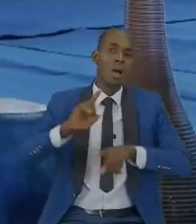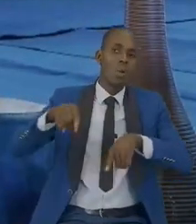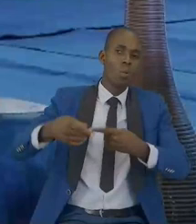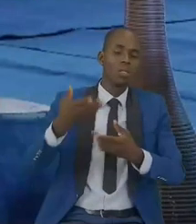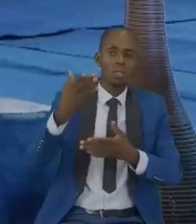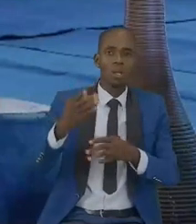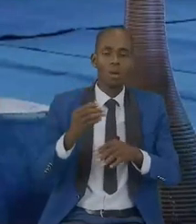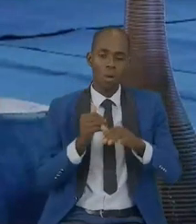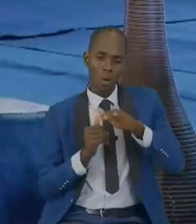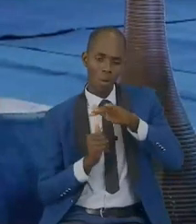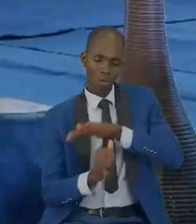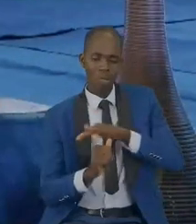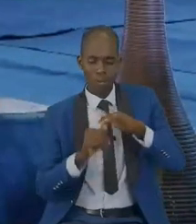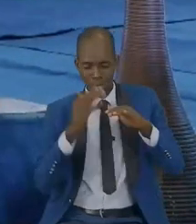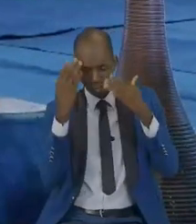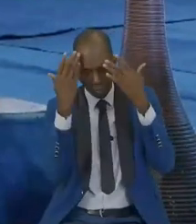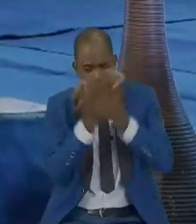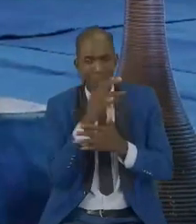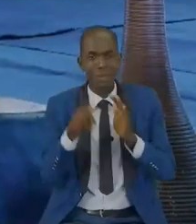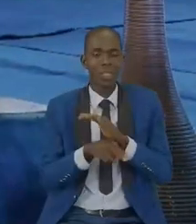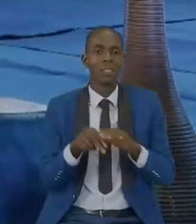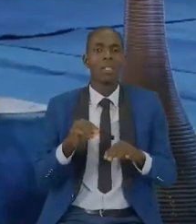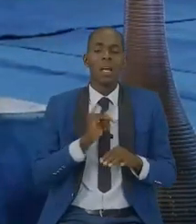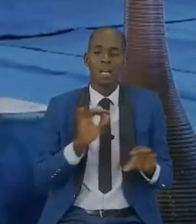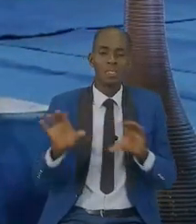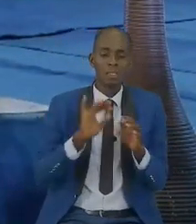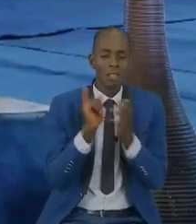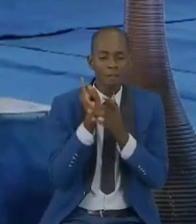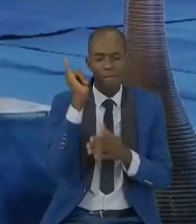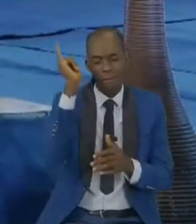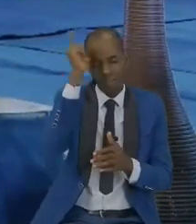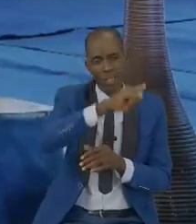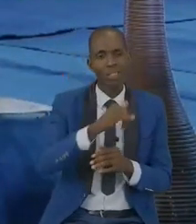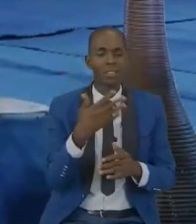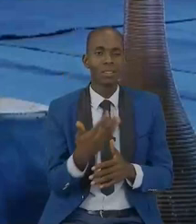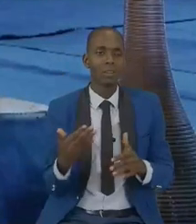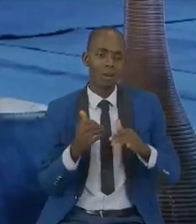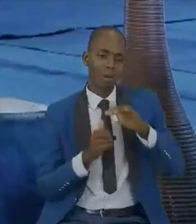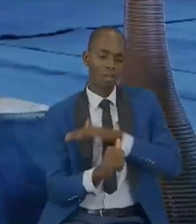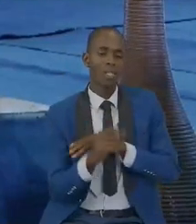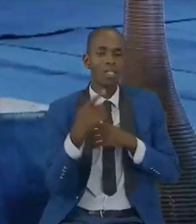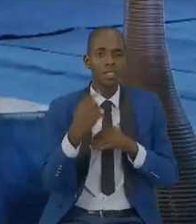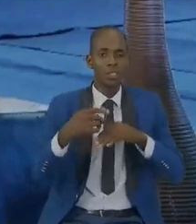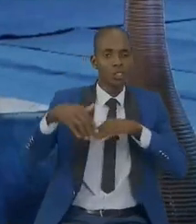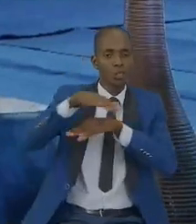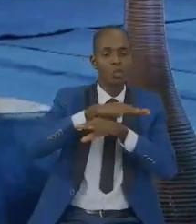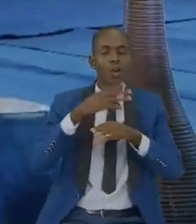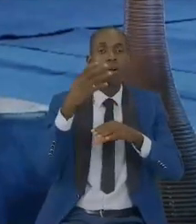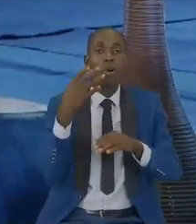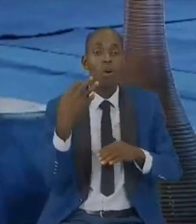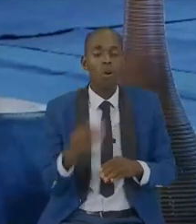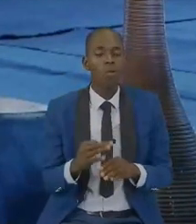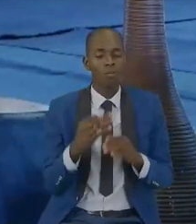J'ai fait cette chose là la nuit là. J'ai fait cela dans les ténèbres. et j'ai fait la chose insensée